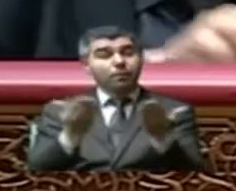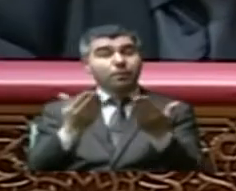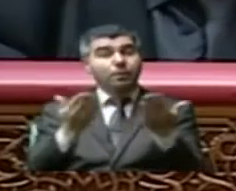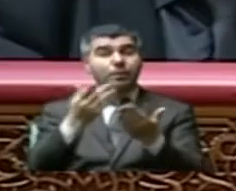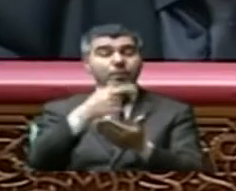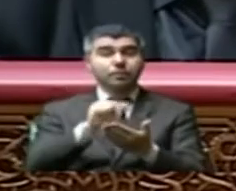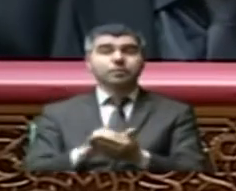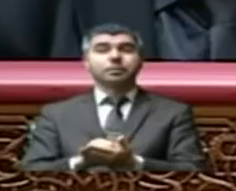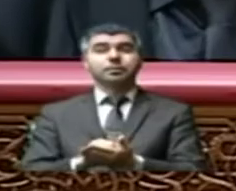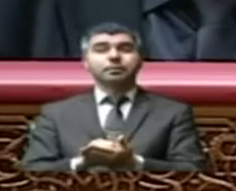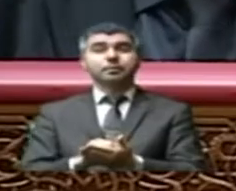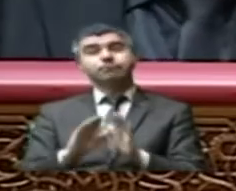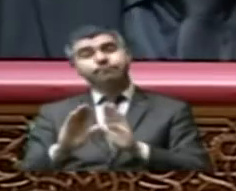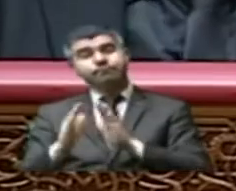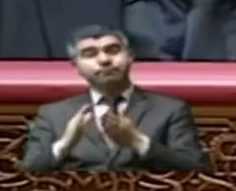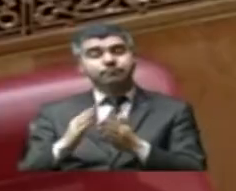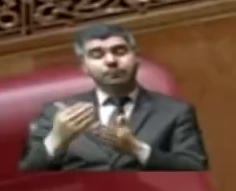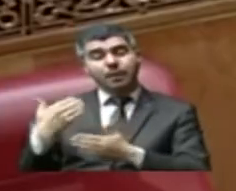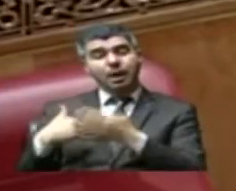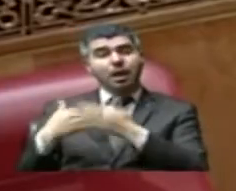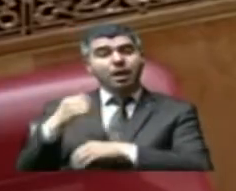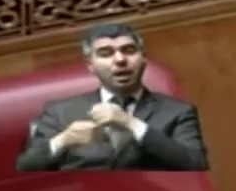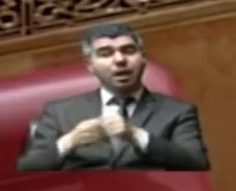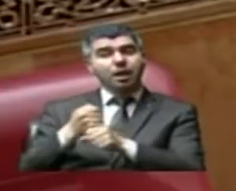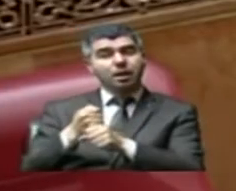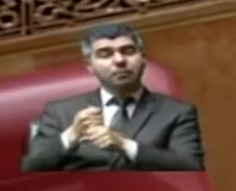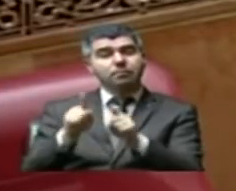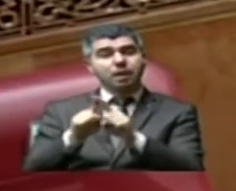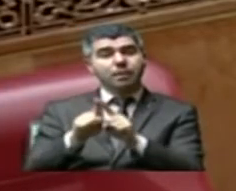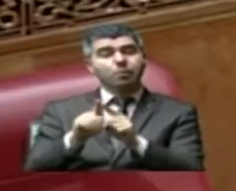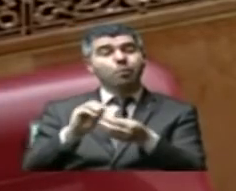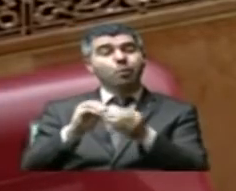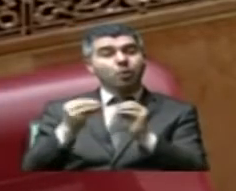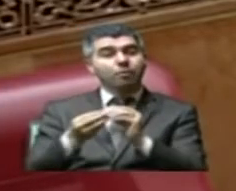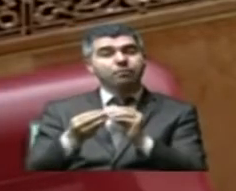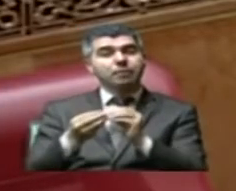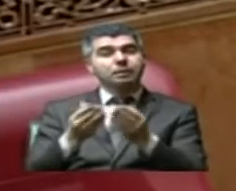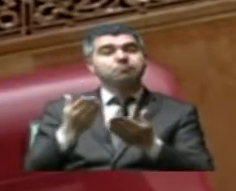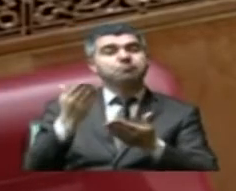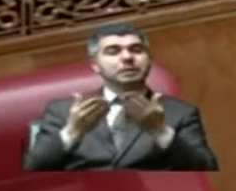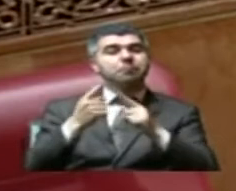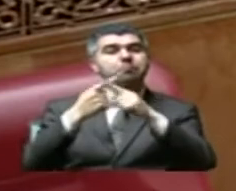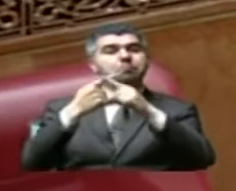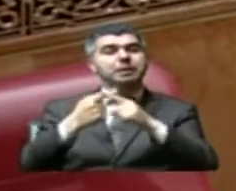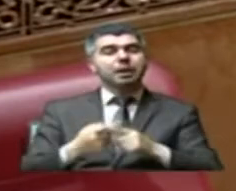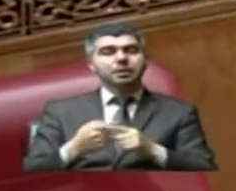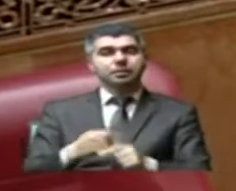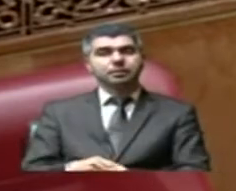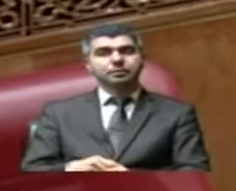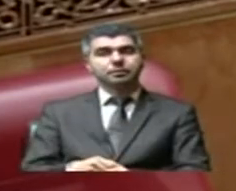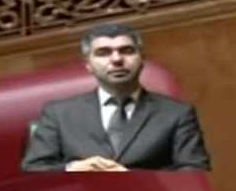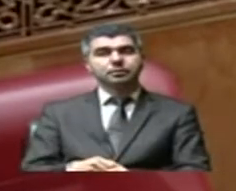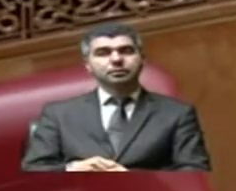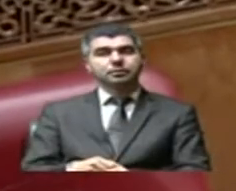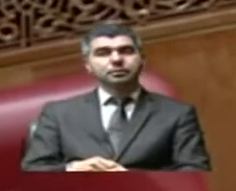حدود بضع سنوات خلت كانت عندها إشكالية حقيقية على مستوى التوازنات المالية ديالها، وهذا ما نسعى